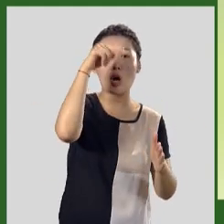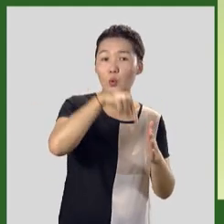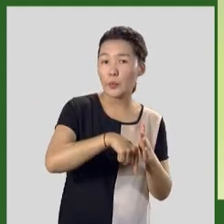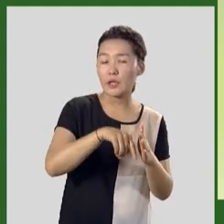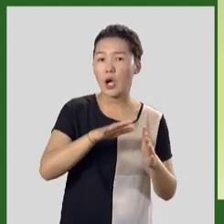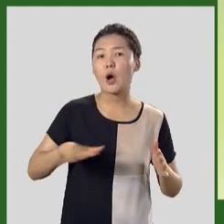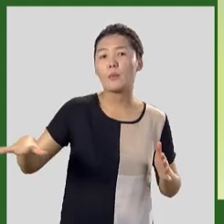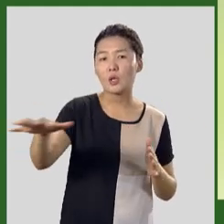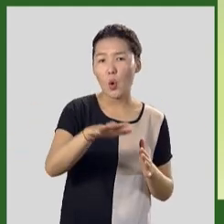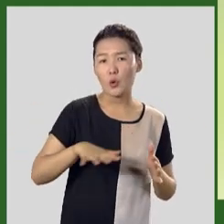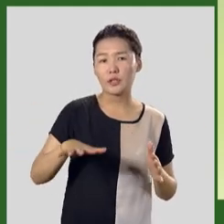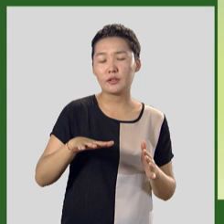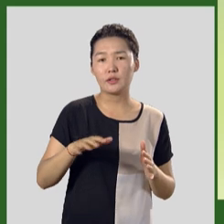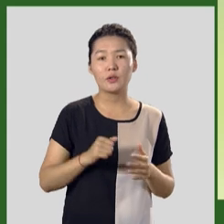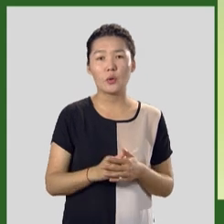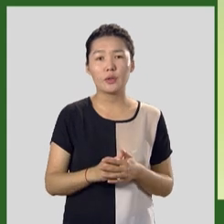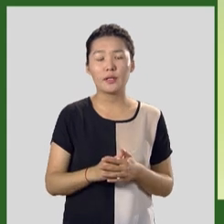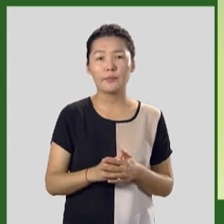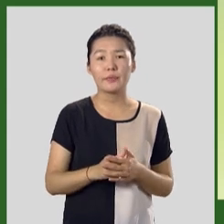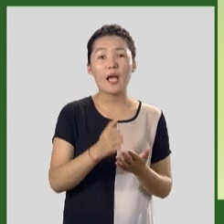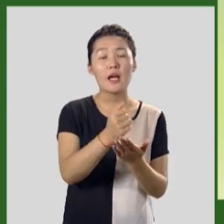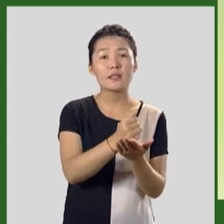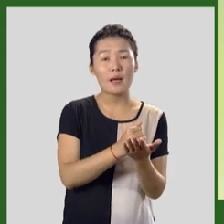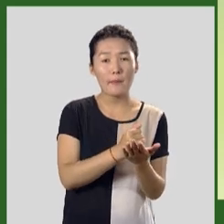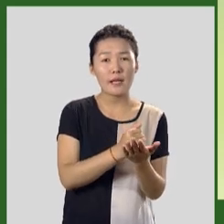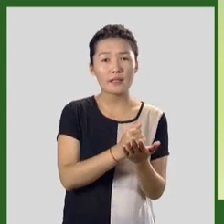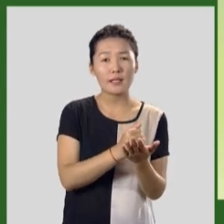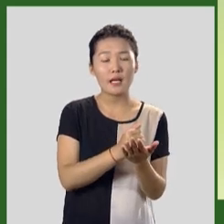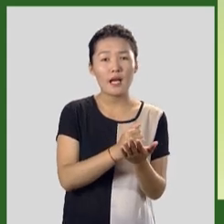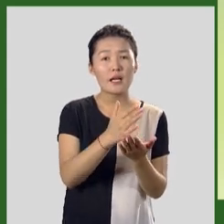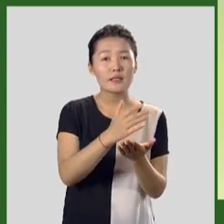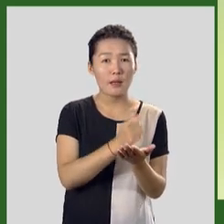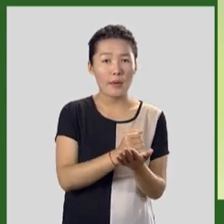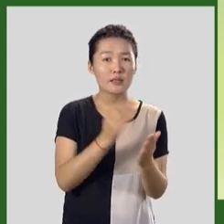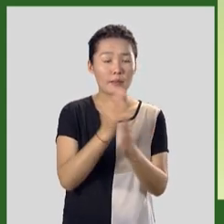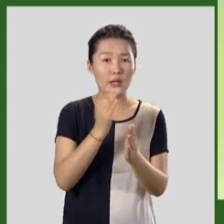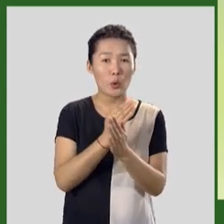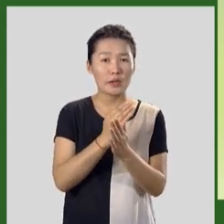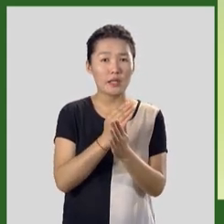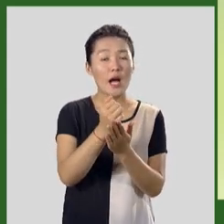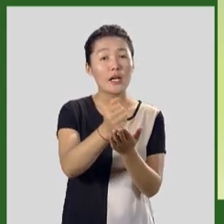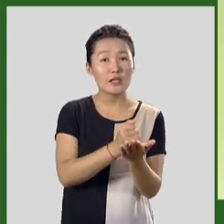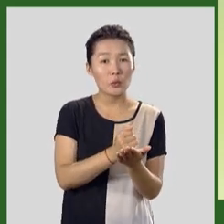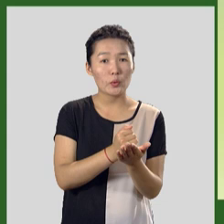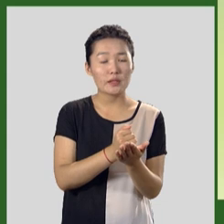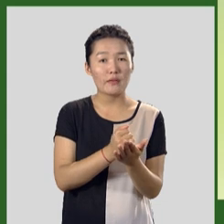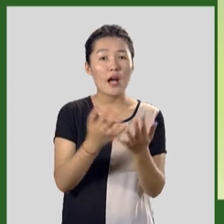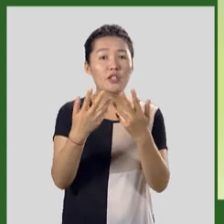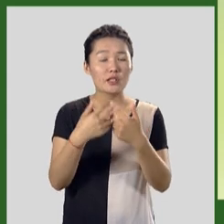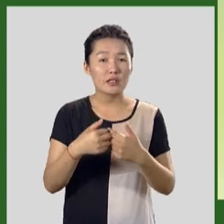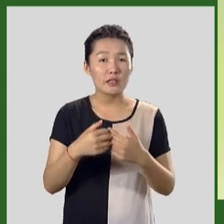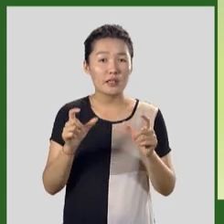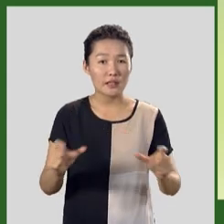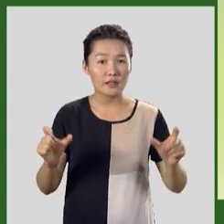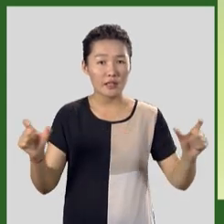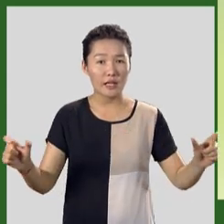территории, запасы природных ресурсов, численность населения, представляющие географические